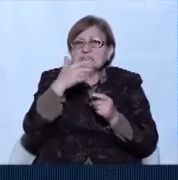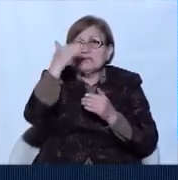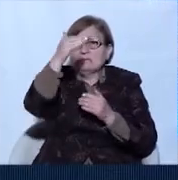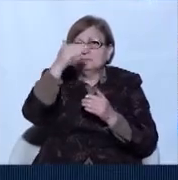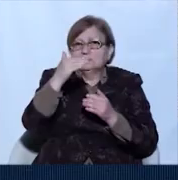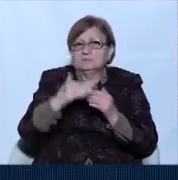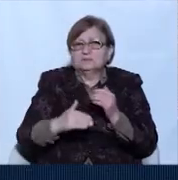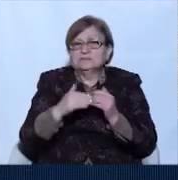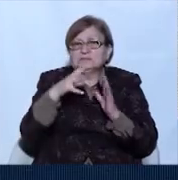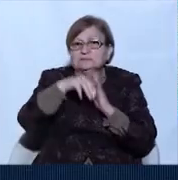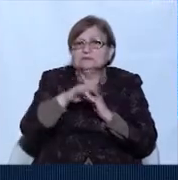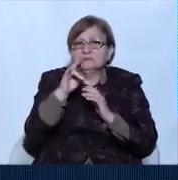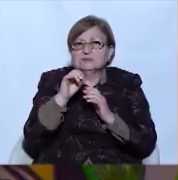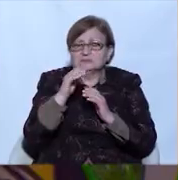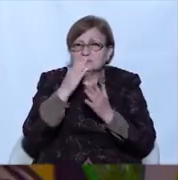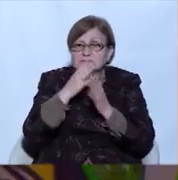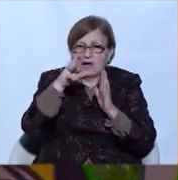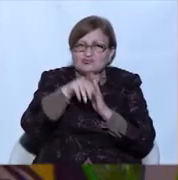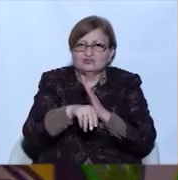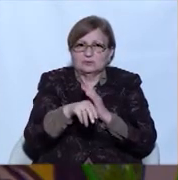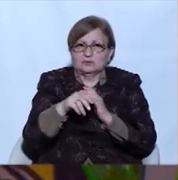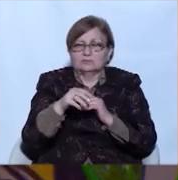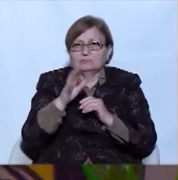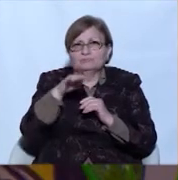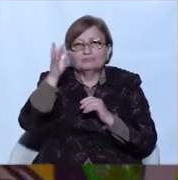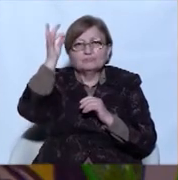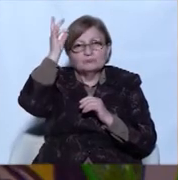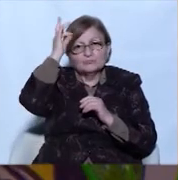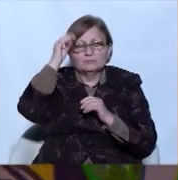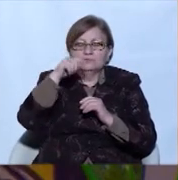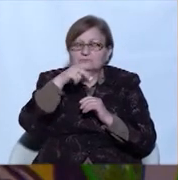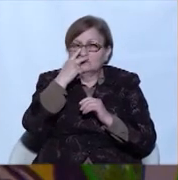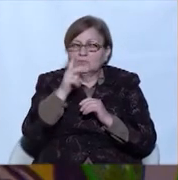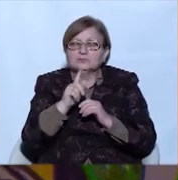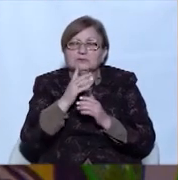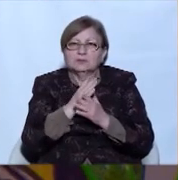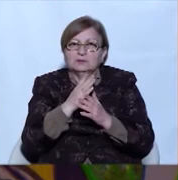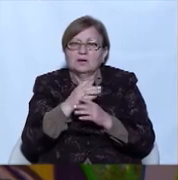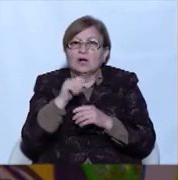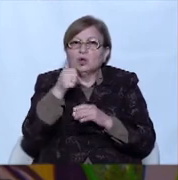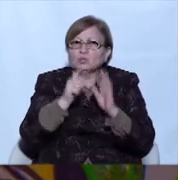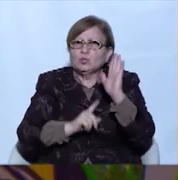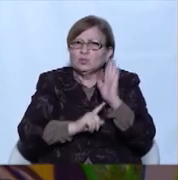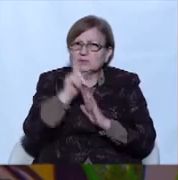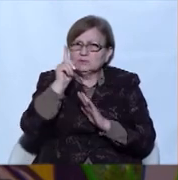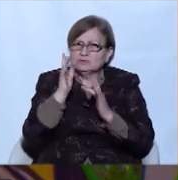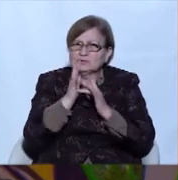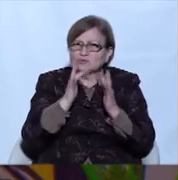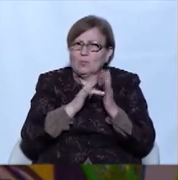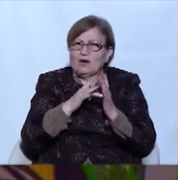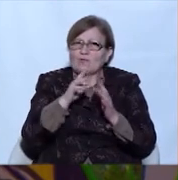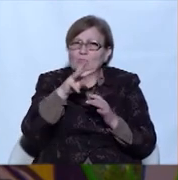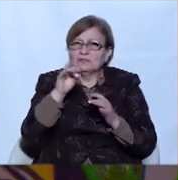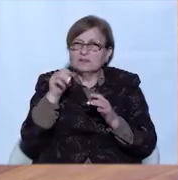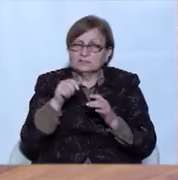ნაწილისაგან შედგება. მოდი გავიხსენოთ რა ნაწილებია ესა. როგორ იწყება საშობაო მინიატურები